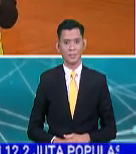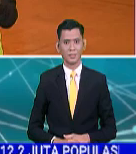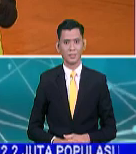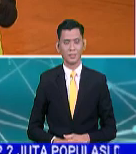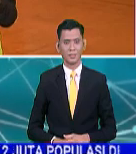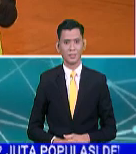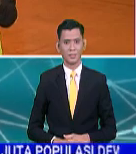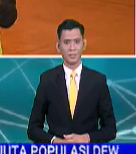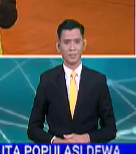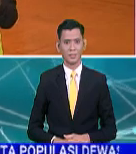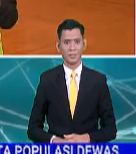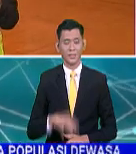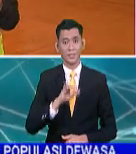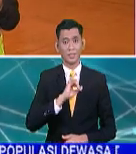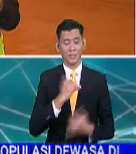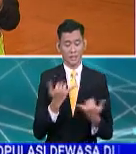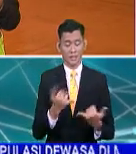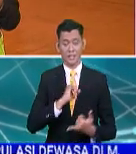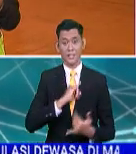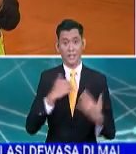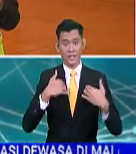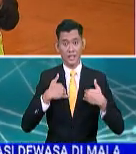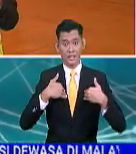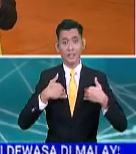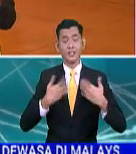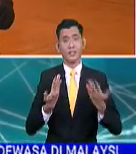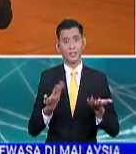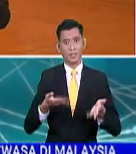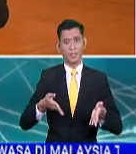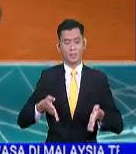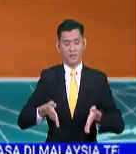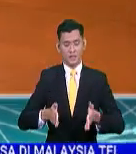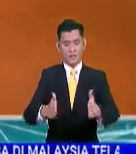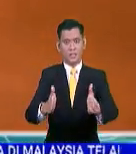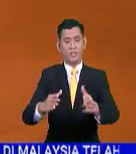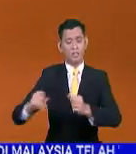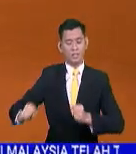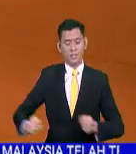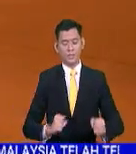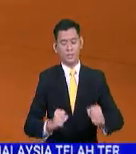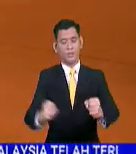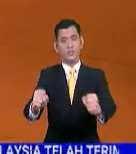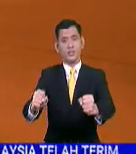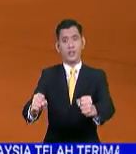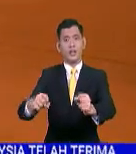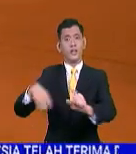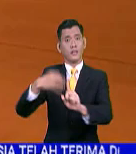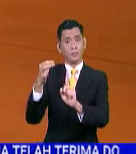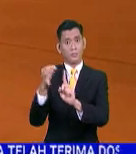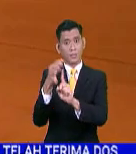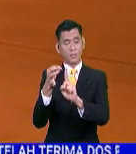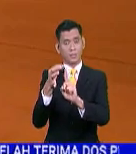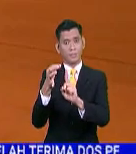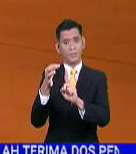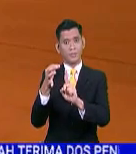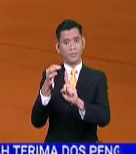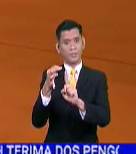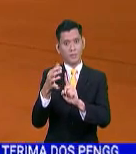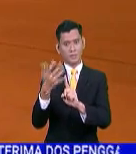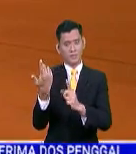Ya, Fabian. Saya sekarang berada di Plaza Tol Sungai Besi bagi membawakan perkembangan semasa aliran